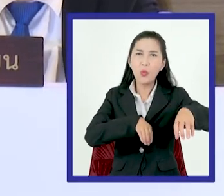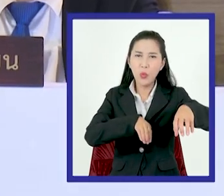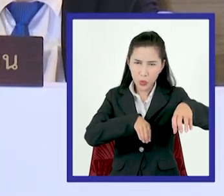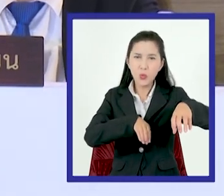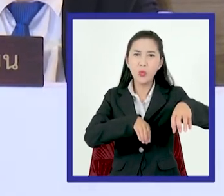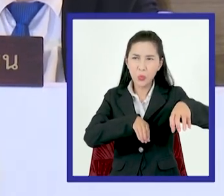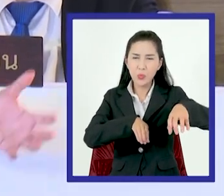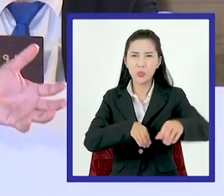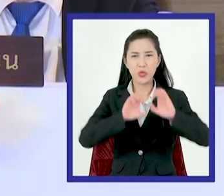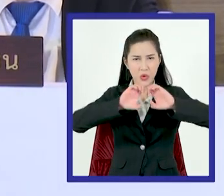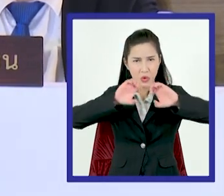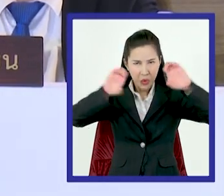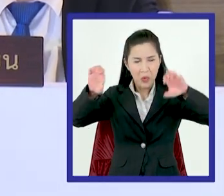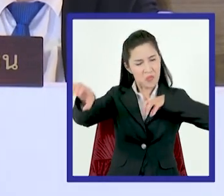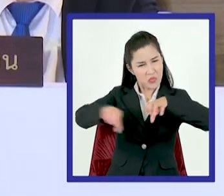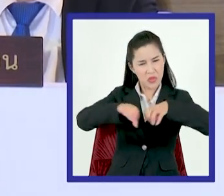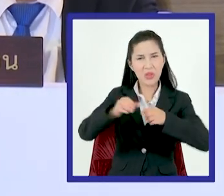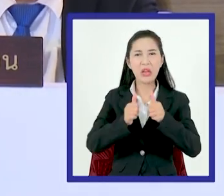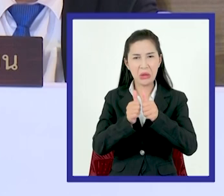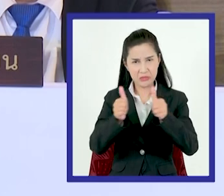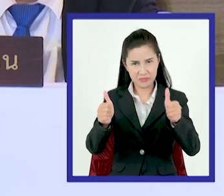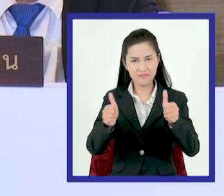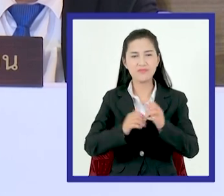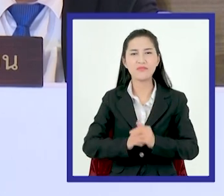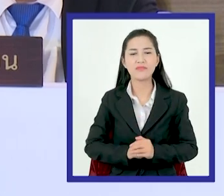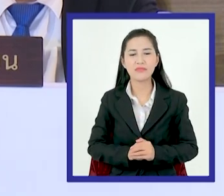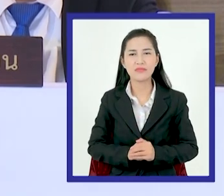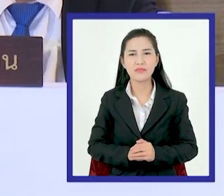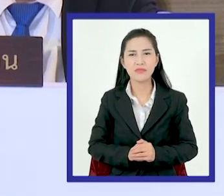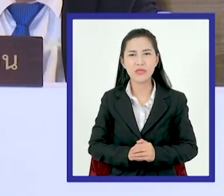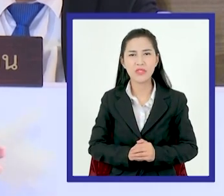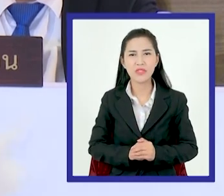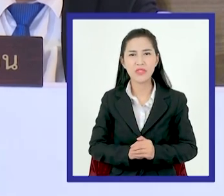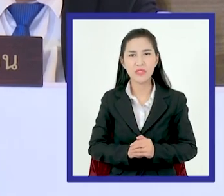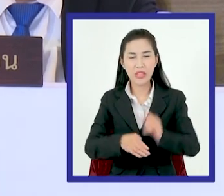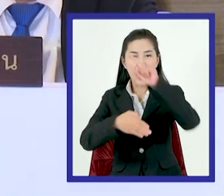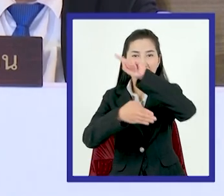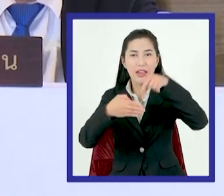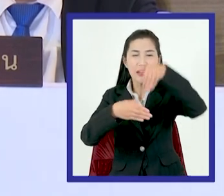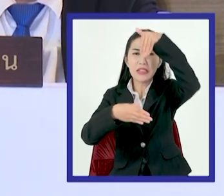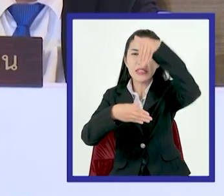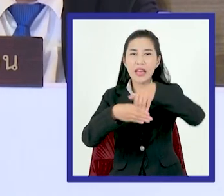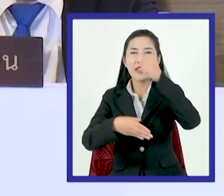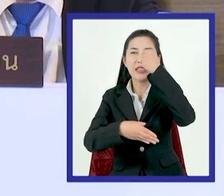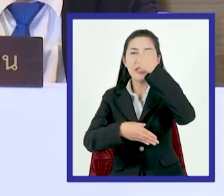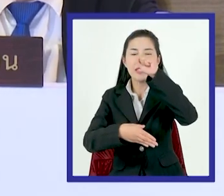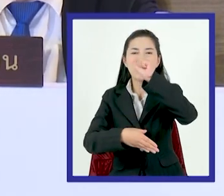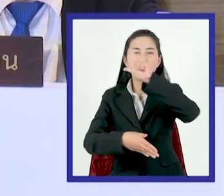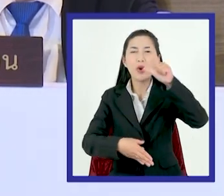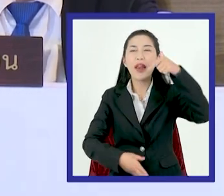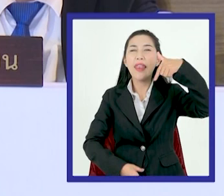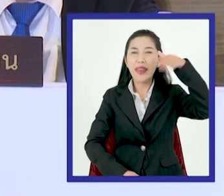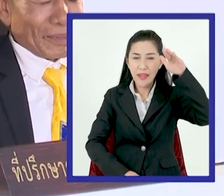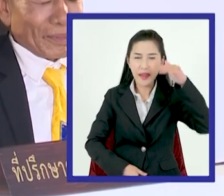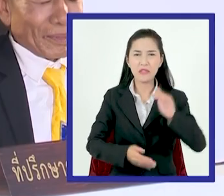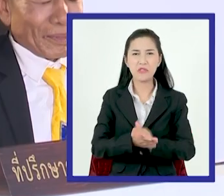ไม่สามารถบริหารได้ถูกใจพ่อแม่พี่น้องเพราะว่าไหนๆเนี่ยนะฮะเราก็ได้รับเลือกเข้ามา10กว่าล้านเสียงนะครับแล้